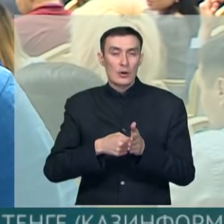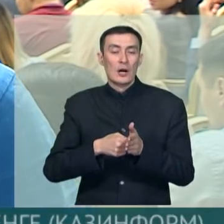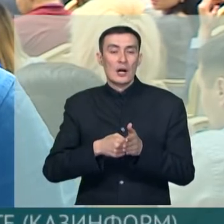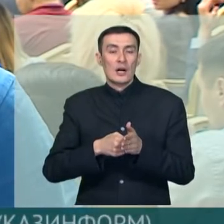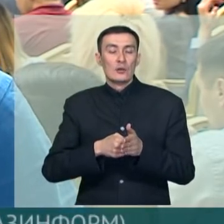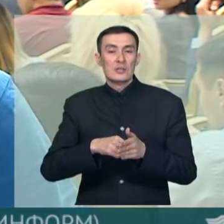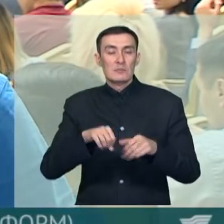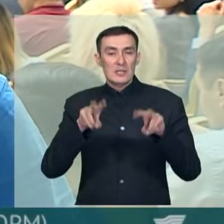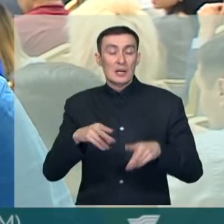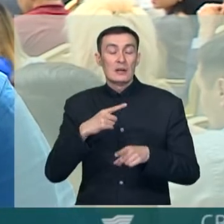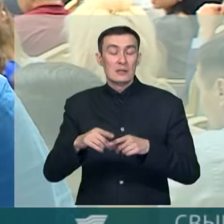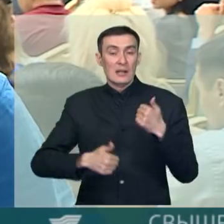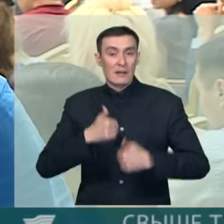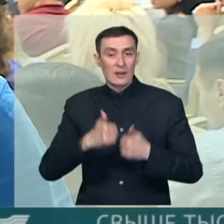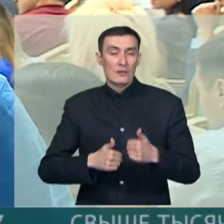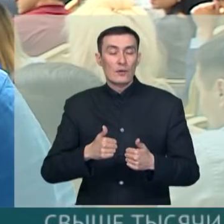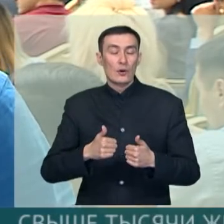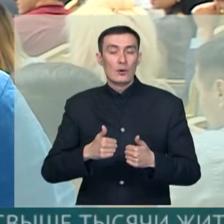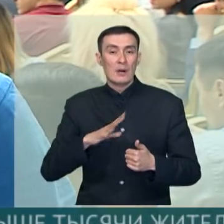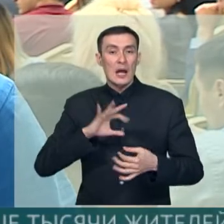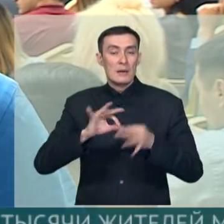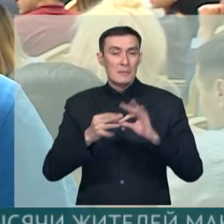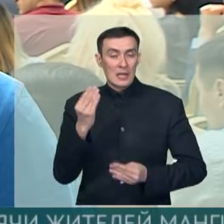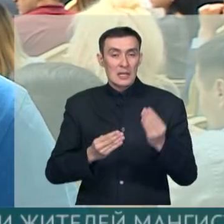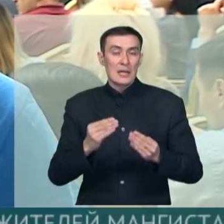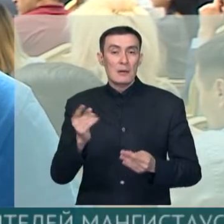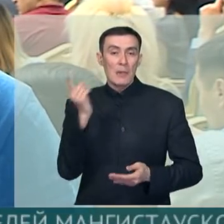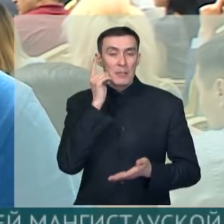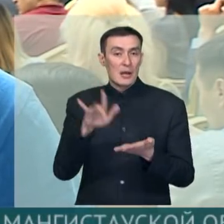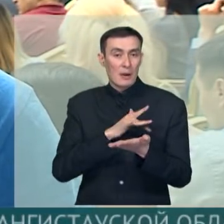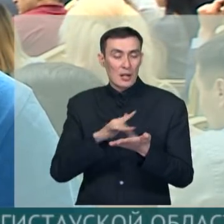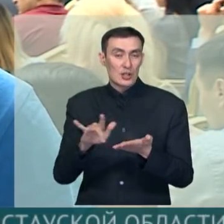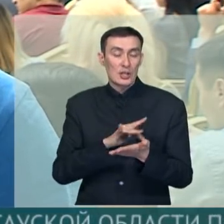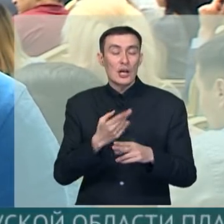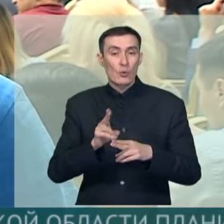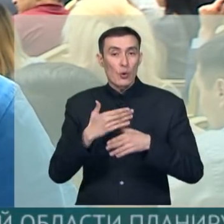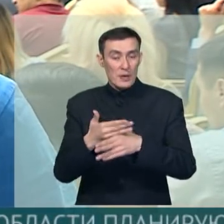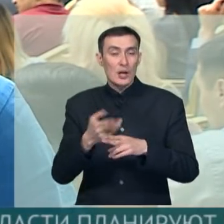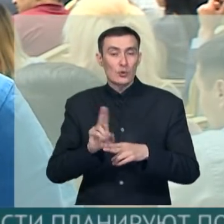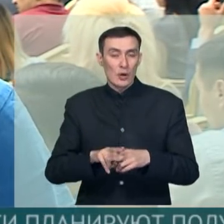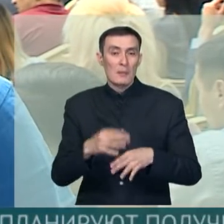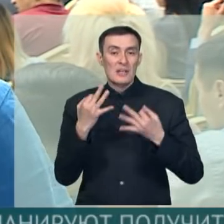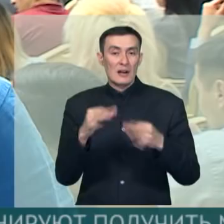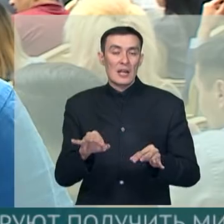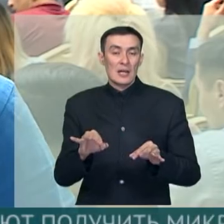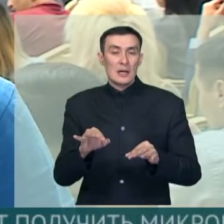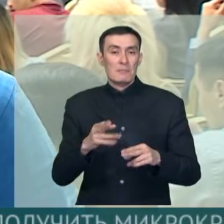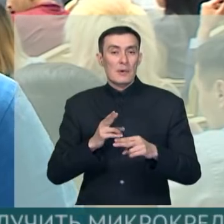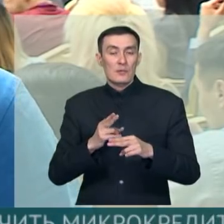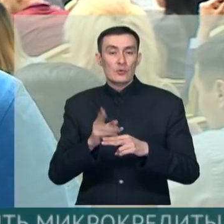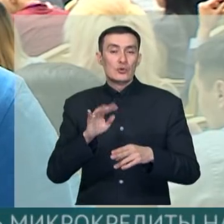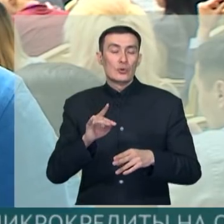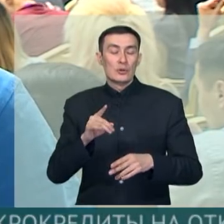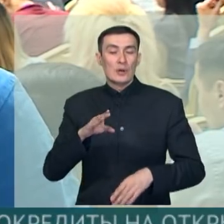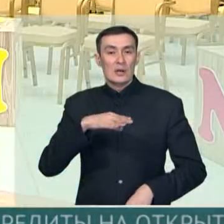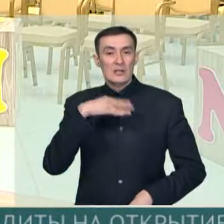который агрегатор ближайших соревнований, конкурсов, олимпиад, и мобильное приложение «Войск Уме», которое сегодня позволяет разрушить барьер между глухонемыми и